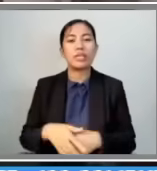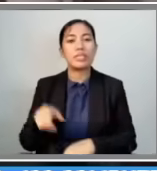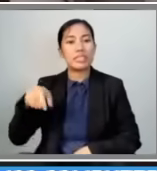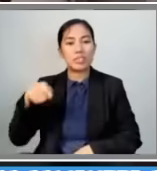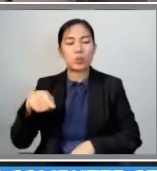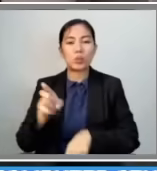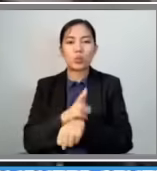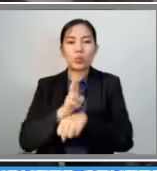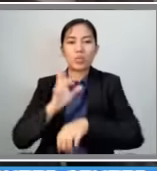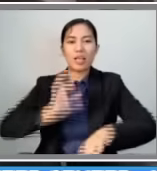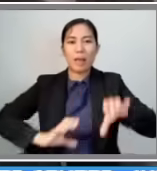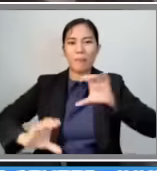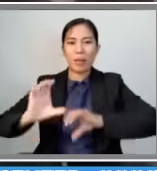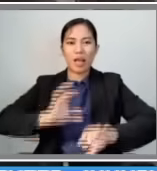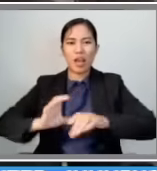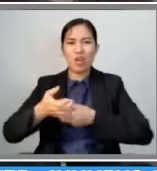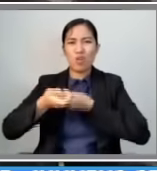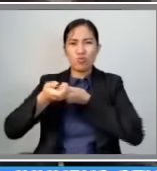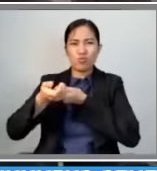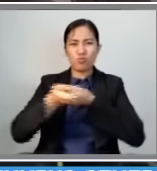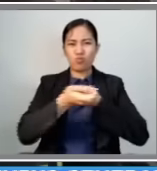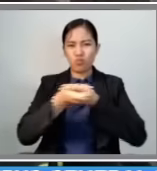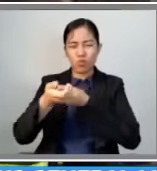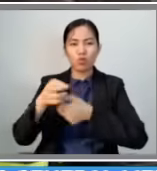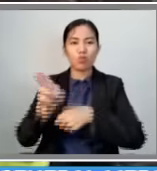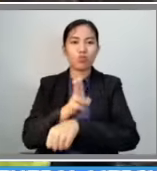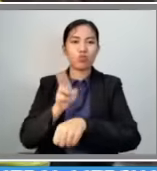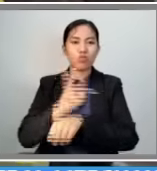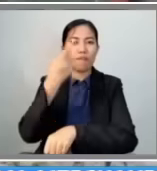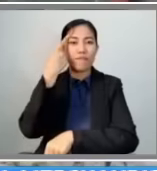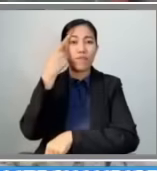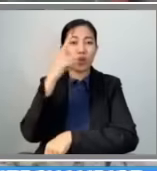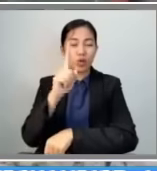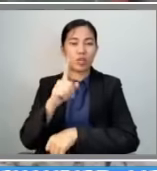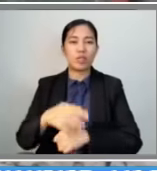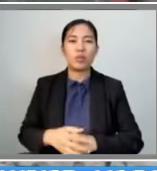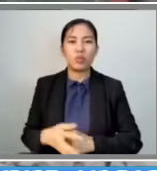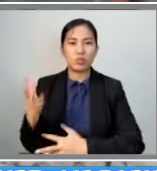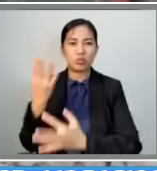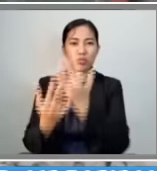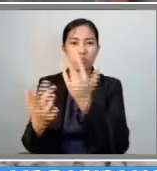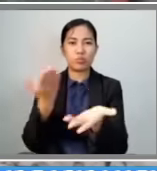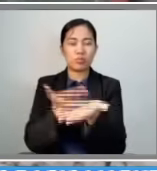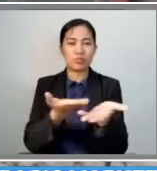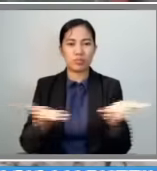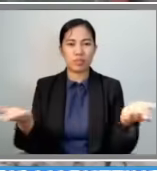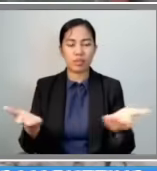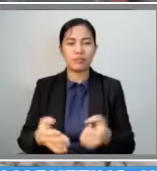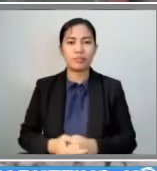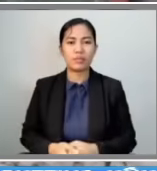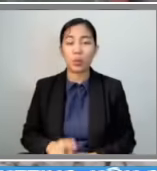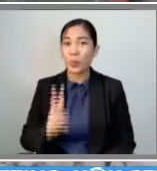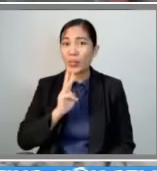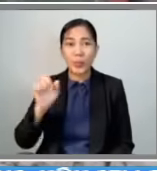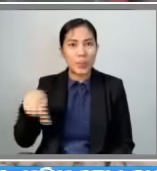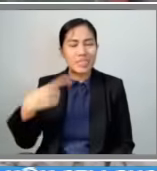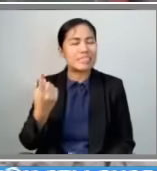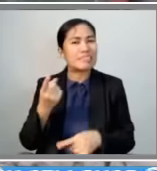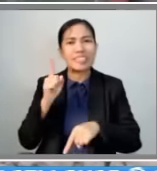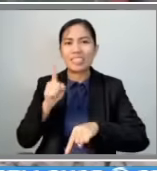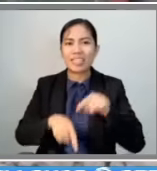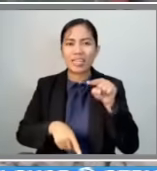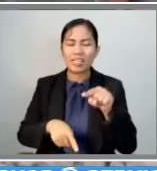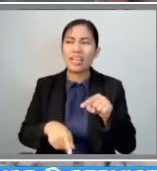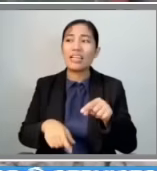forming po na ginagamit daw sa mga highly flammable materials. Hindi po kaya basta ng tubig lang po. Kakayanin pero